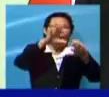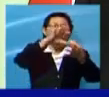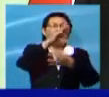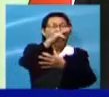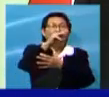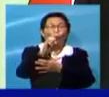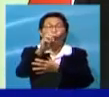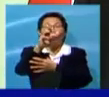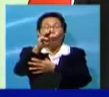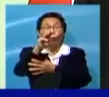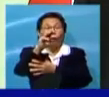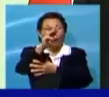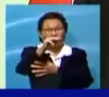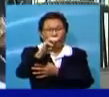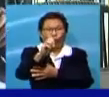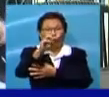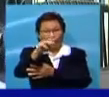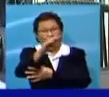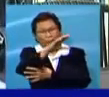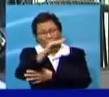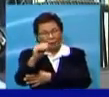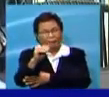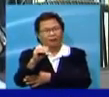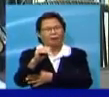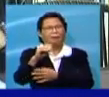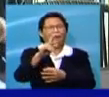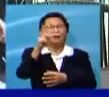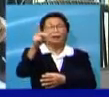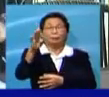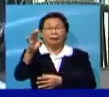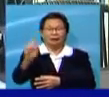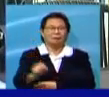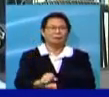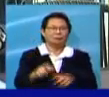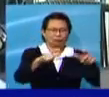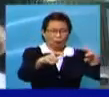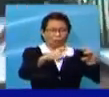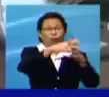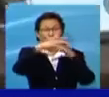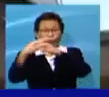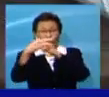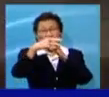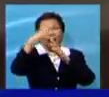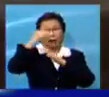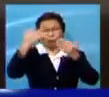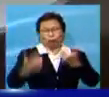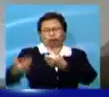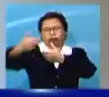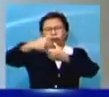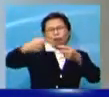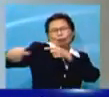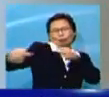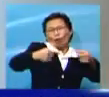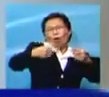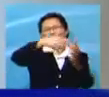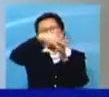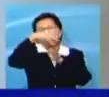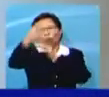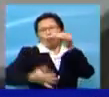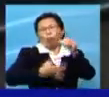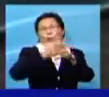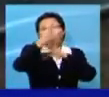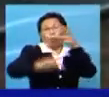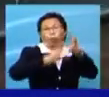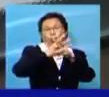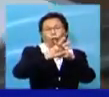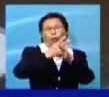juga Kementerian Belia dan Sukan. Tambah beliau, skuad kriket lelaki kini sedang menyertai Liga Kriket Dunia Division 3